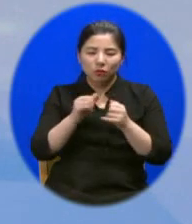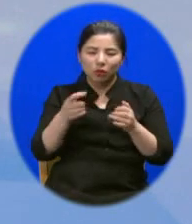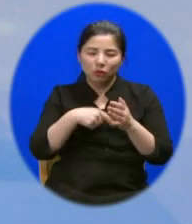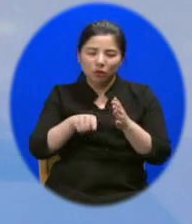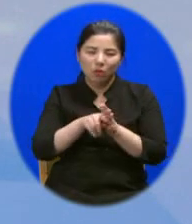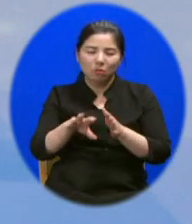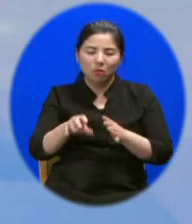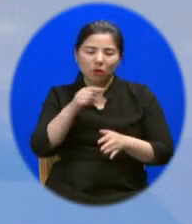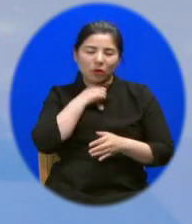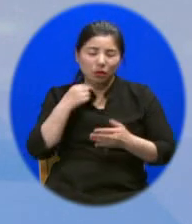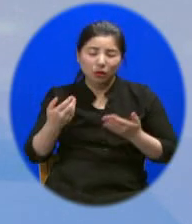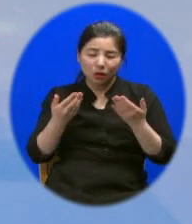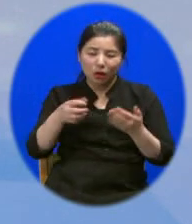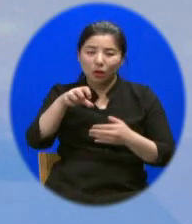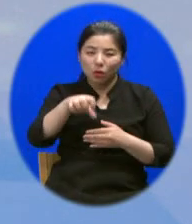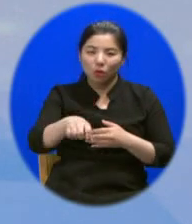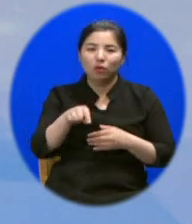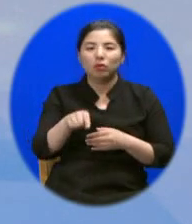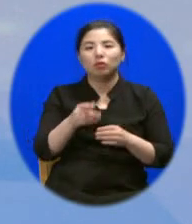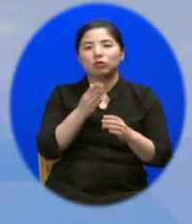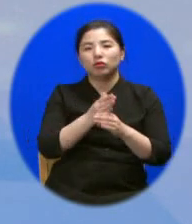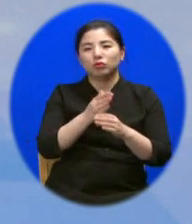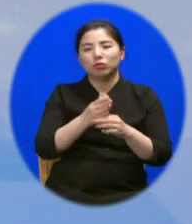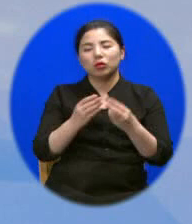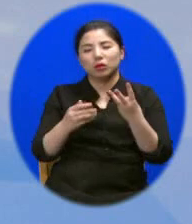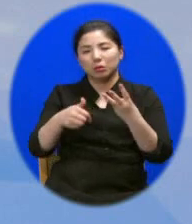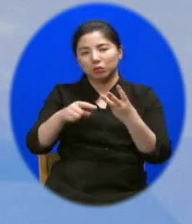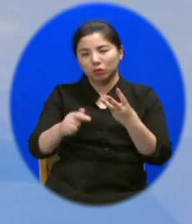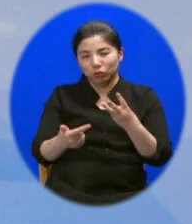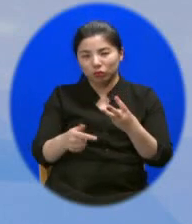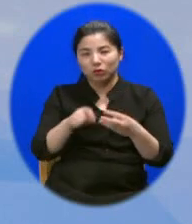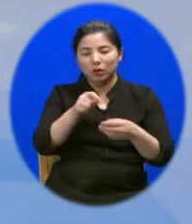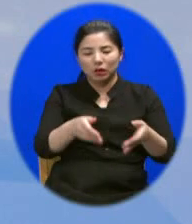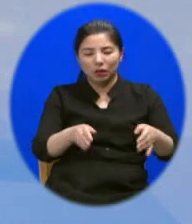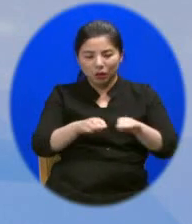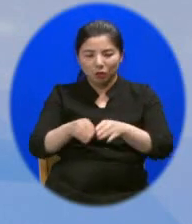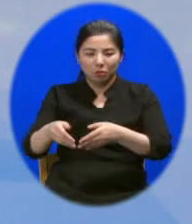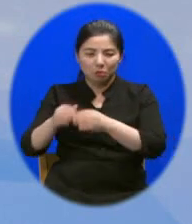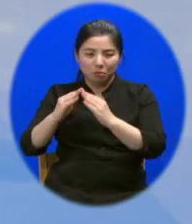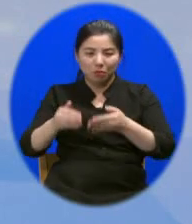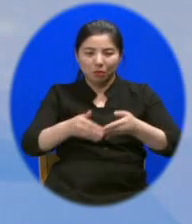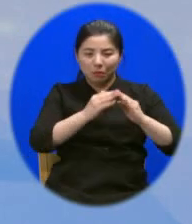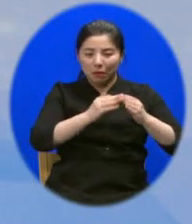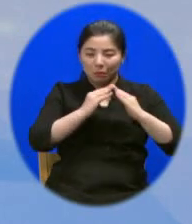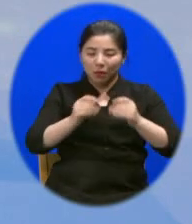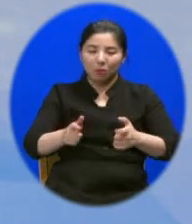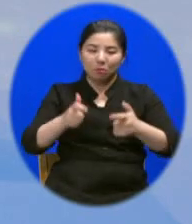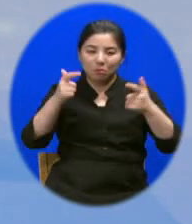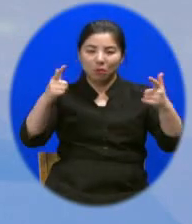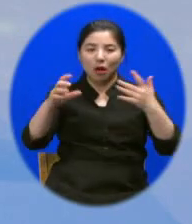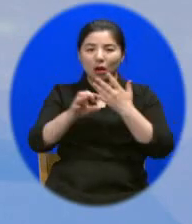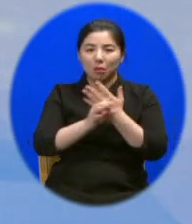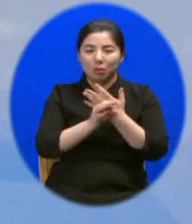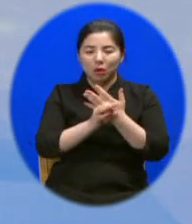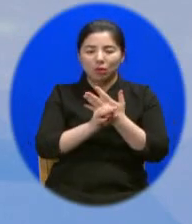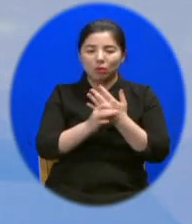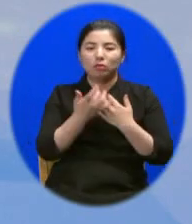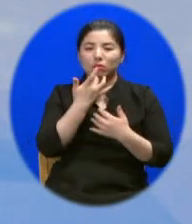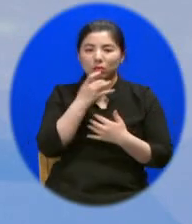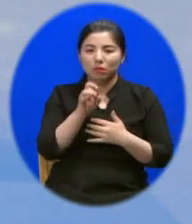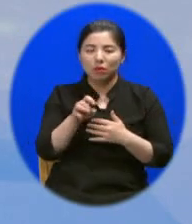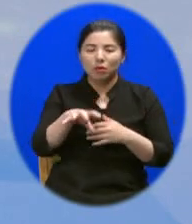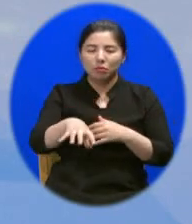희생한 곳이 바로 우리 중부 3군 입니다 이렇게 기관이 신설되고 조직해 신설되고 확충 된다면 마땅히